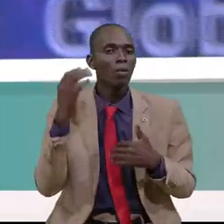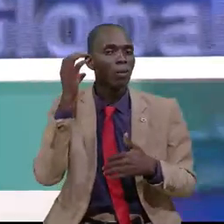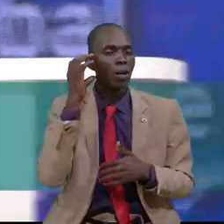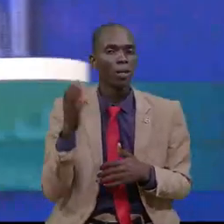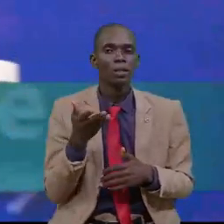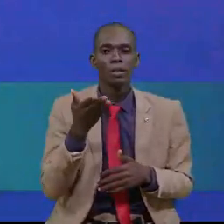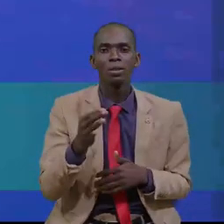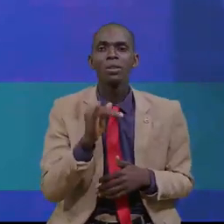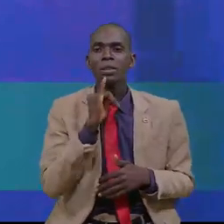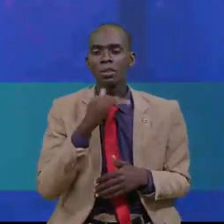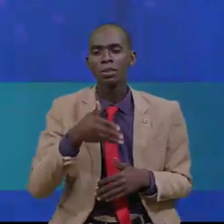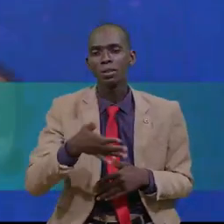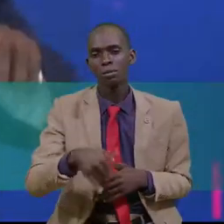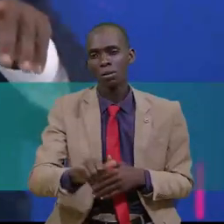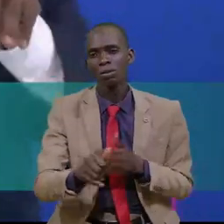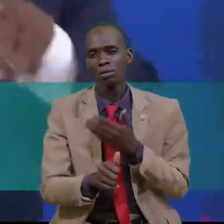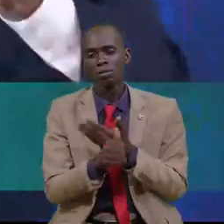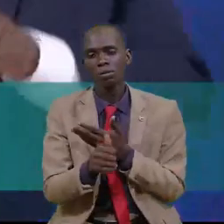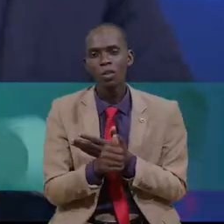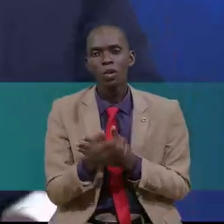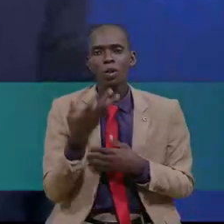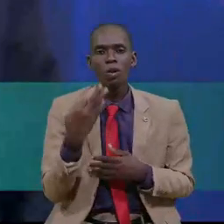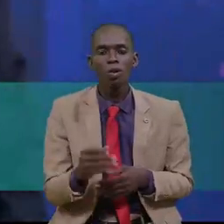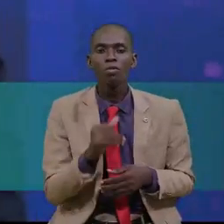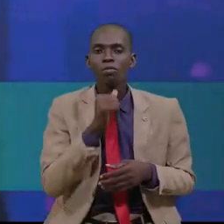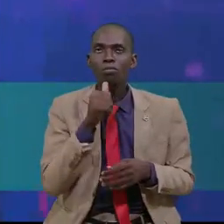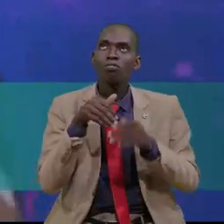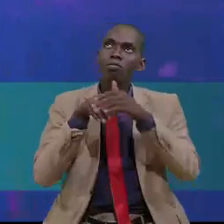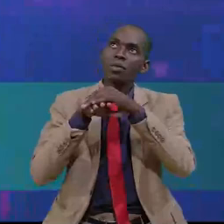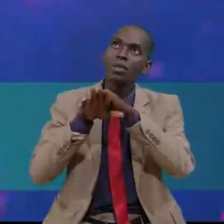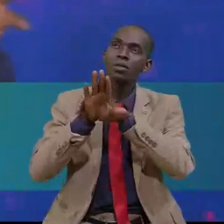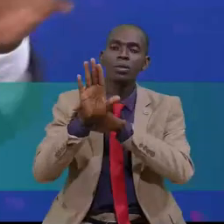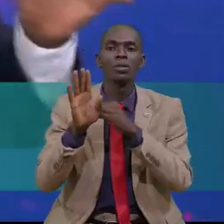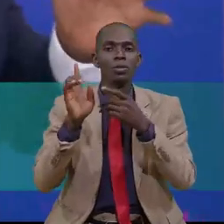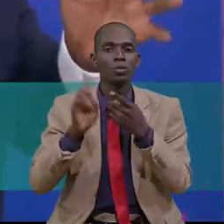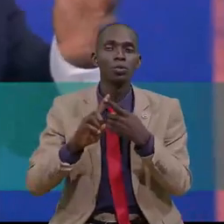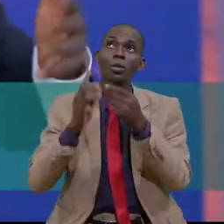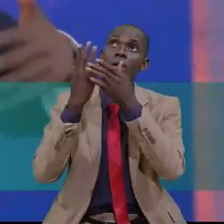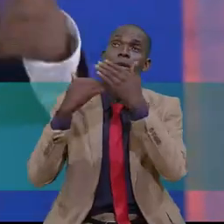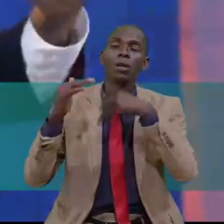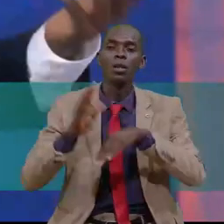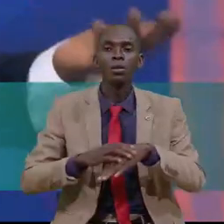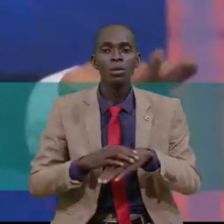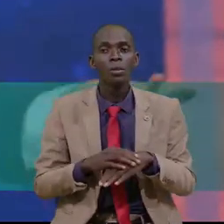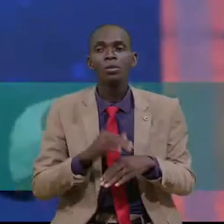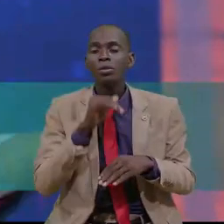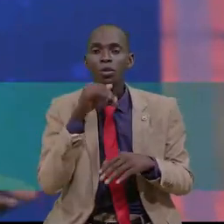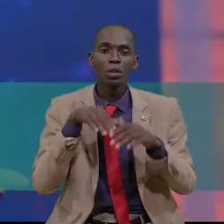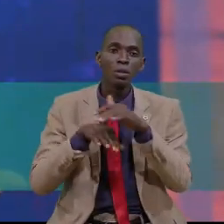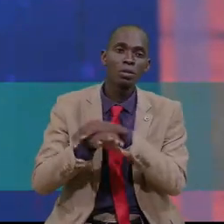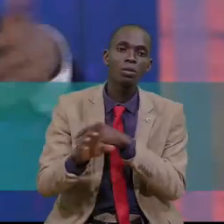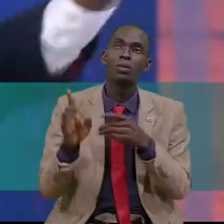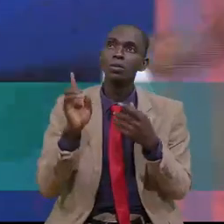avoir entendu qu'il y a encore le danger de ne pas entrer dans son repos,